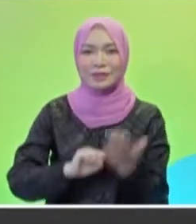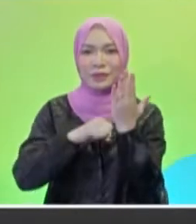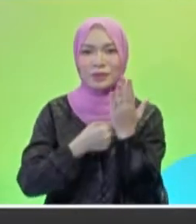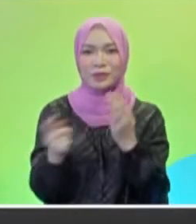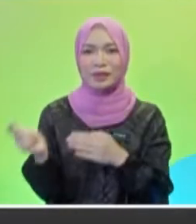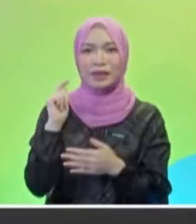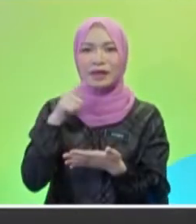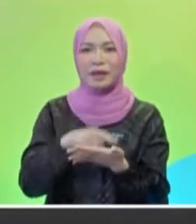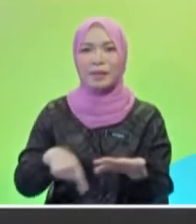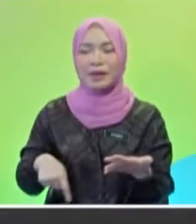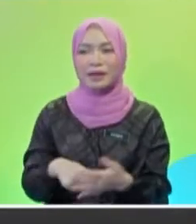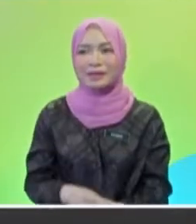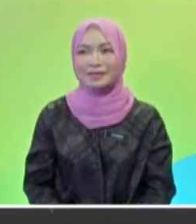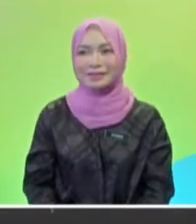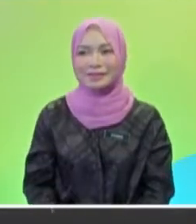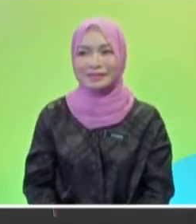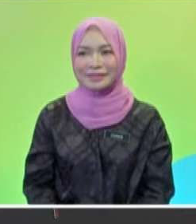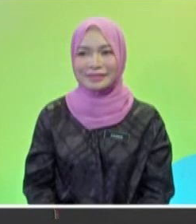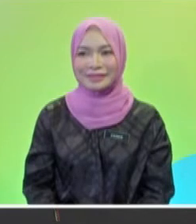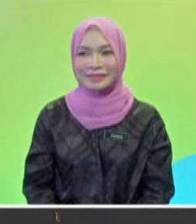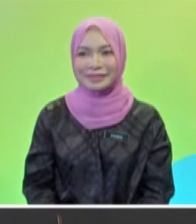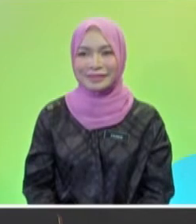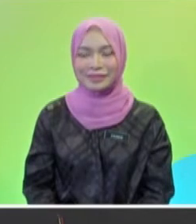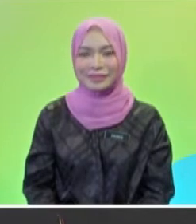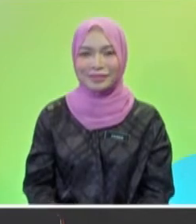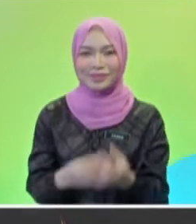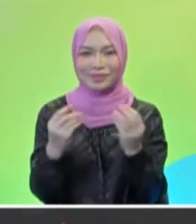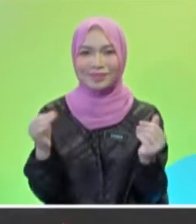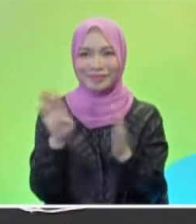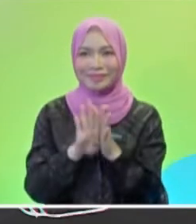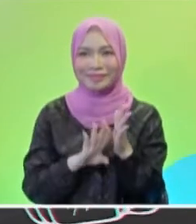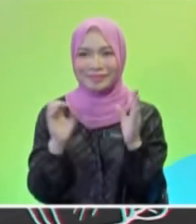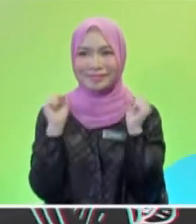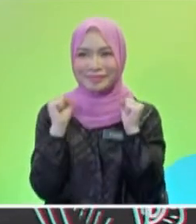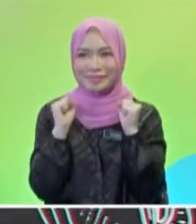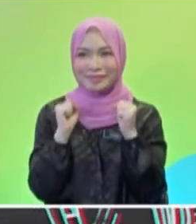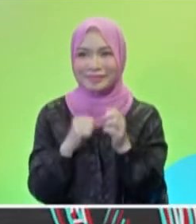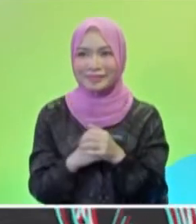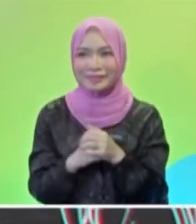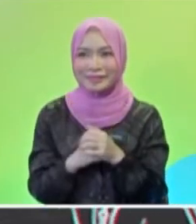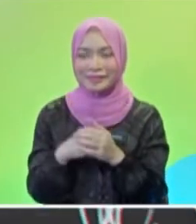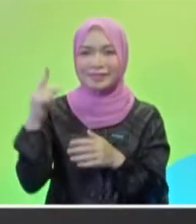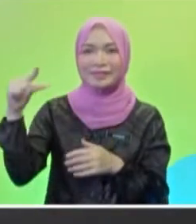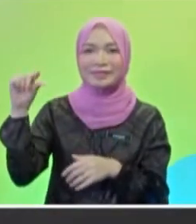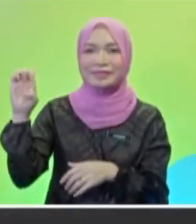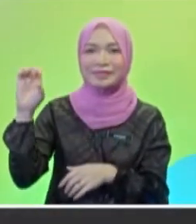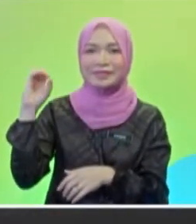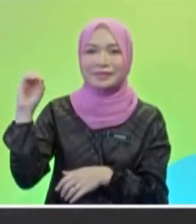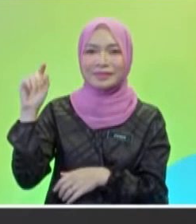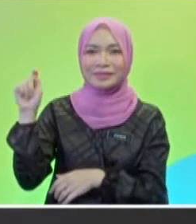tadi Keys lengket tanah berair Oke Dina Sio termahal